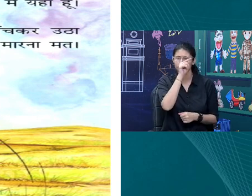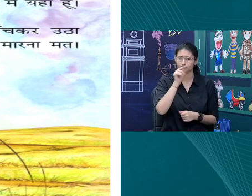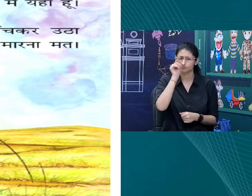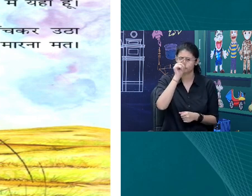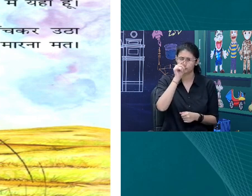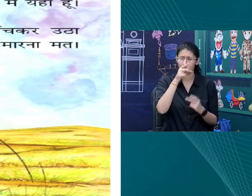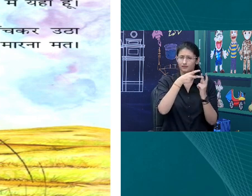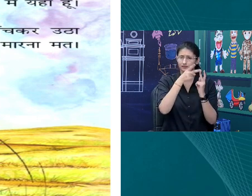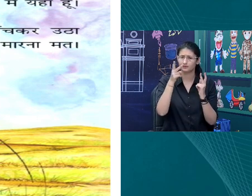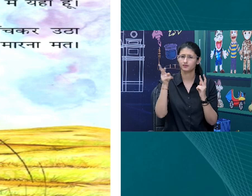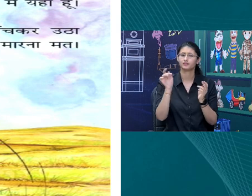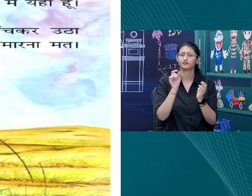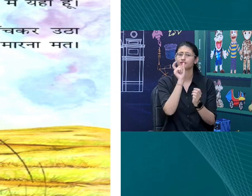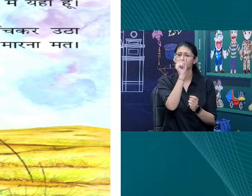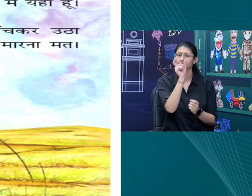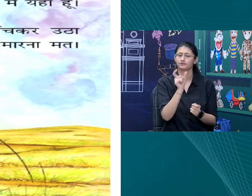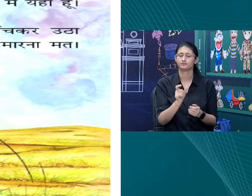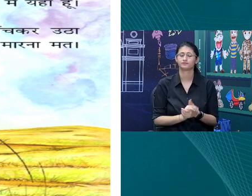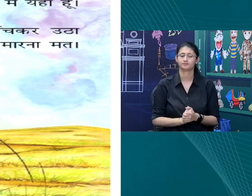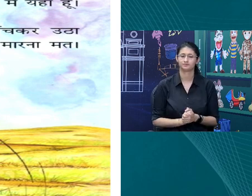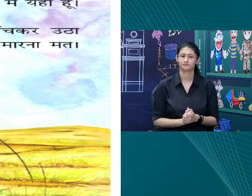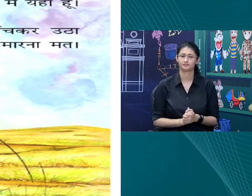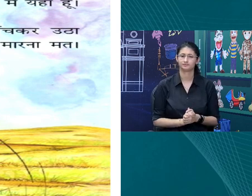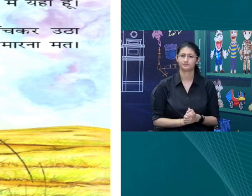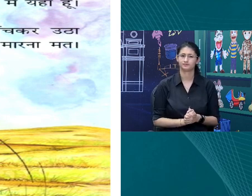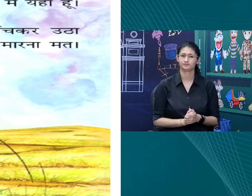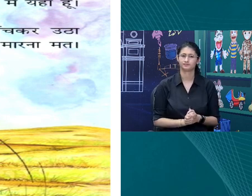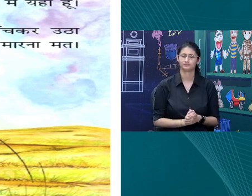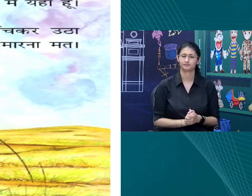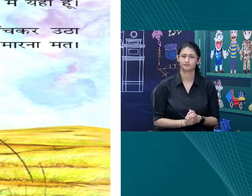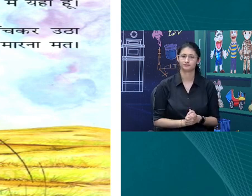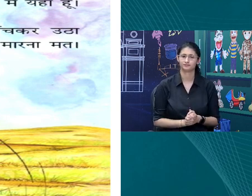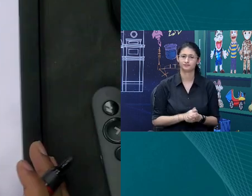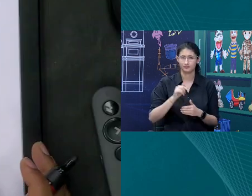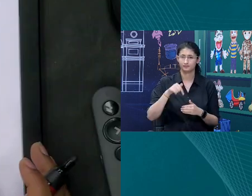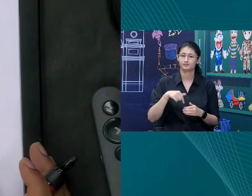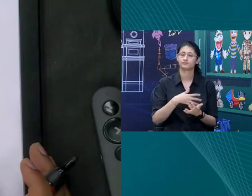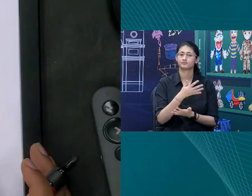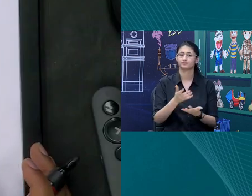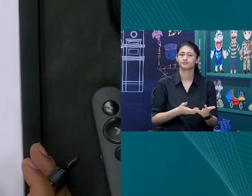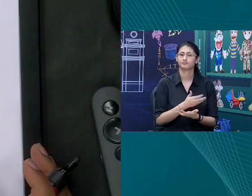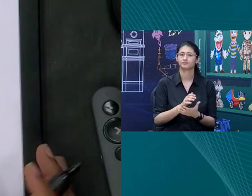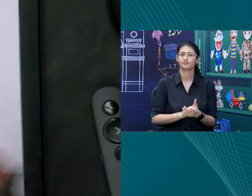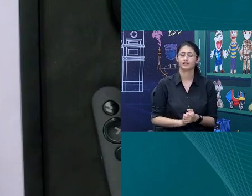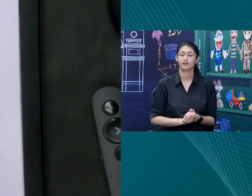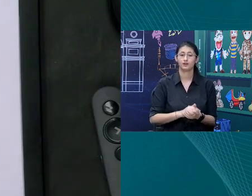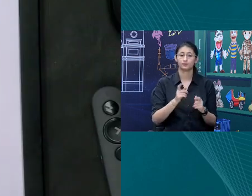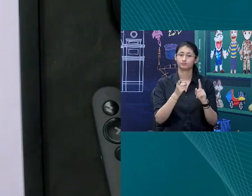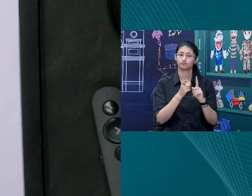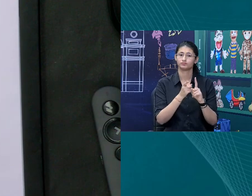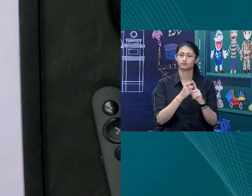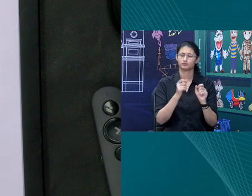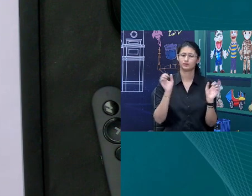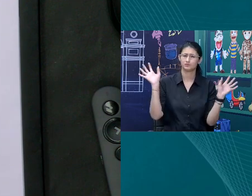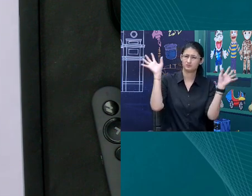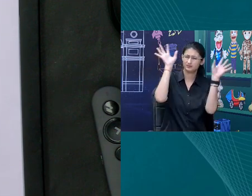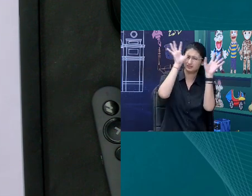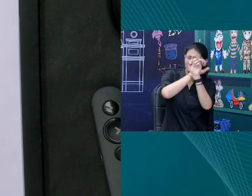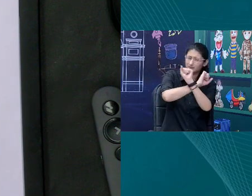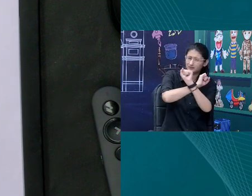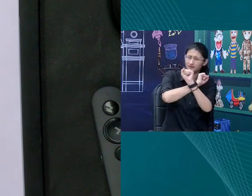तो लिए आते हैं जैसे की एक शब्द दिया तो हम इसे लिख कर देखते